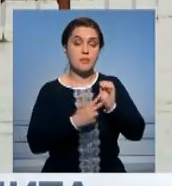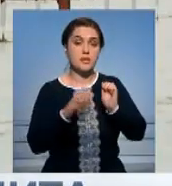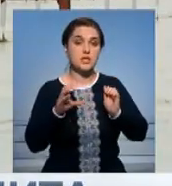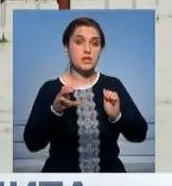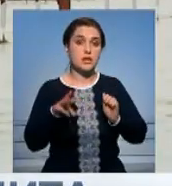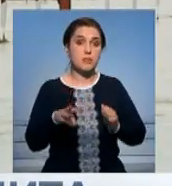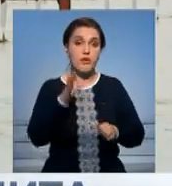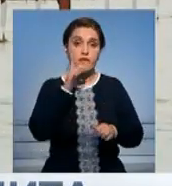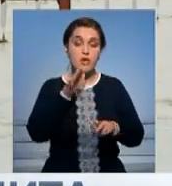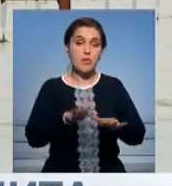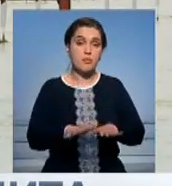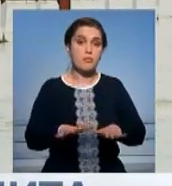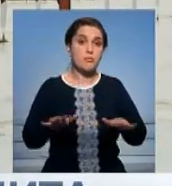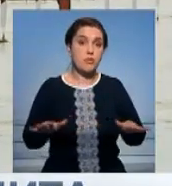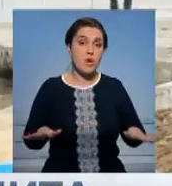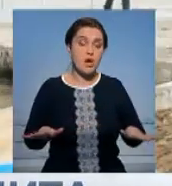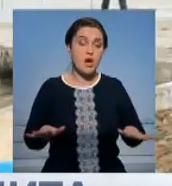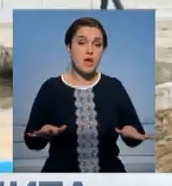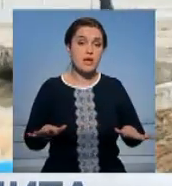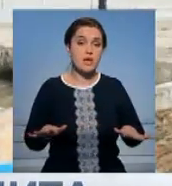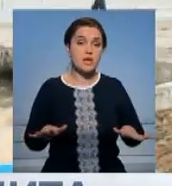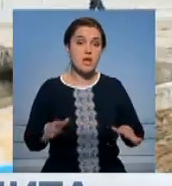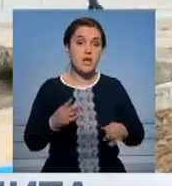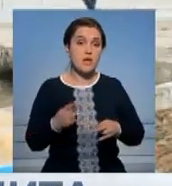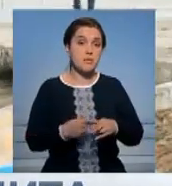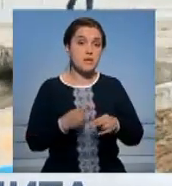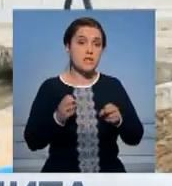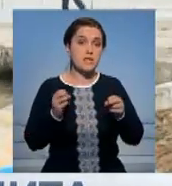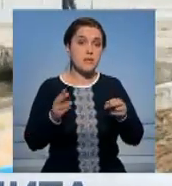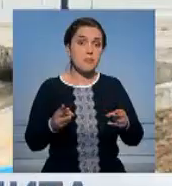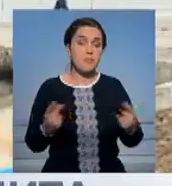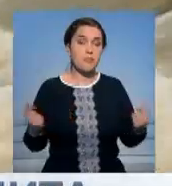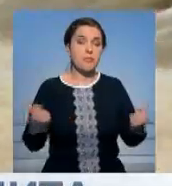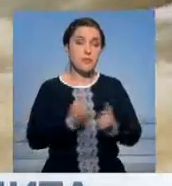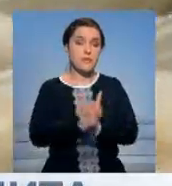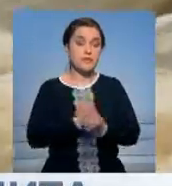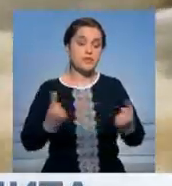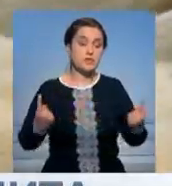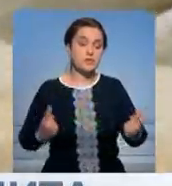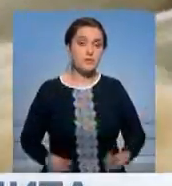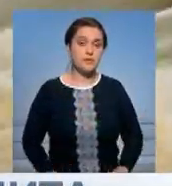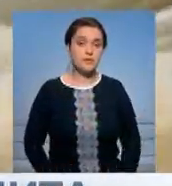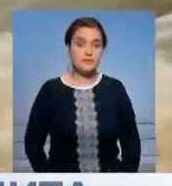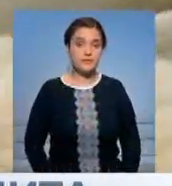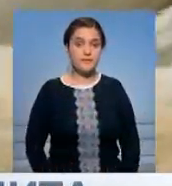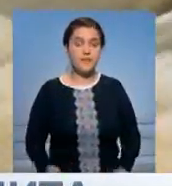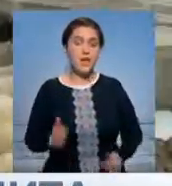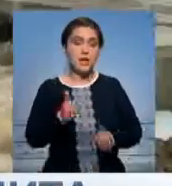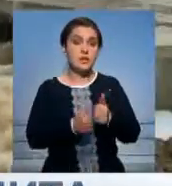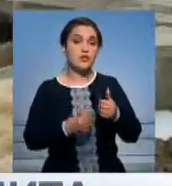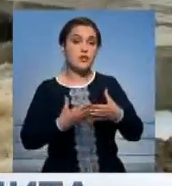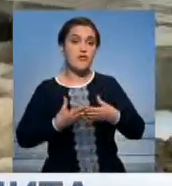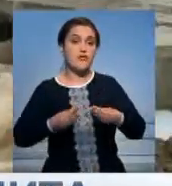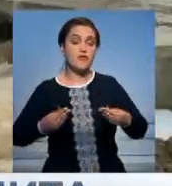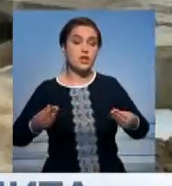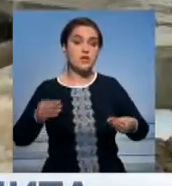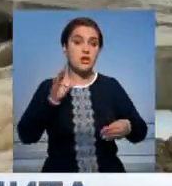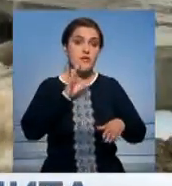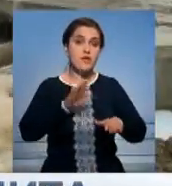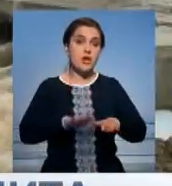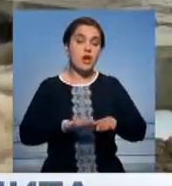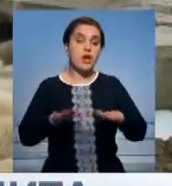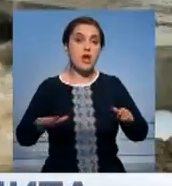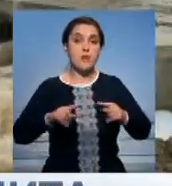во время паводка, как вы видите, здесь безопасность передвижения безопасна. Каждую весну эта река превращается в грозную стихию.